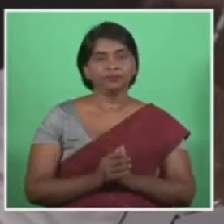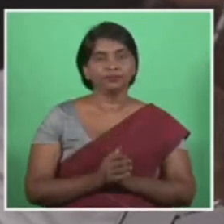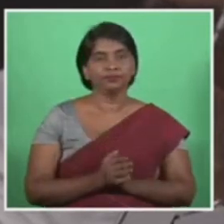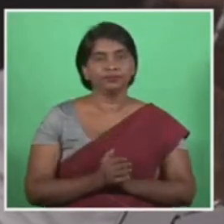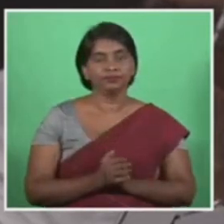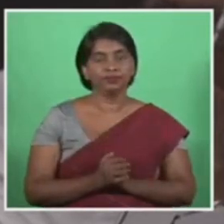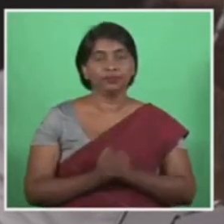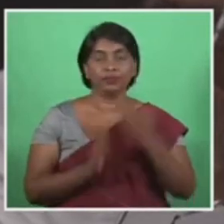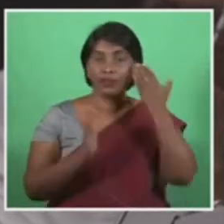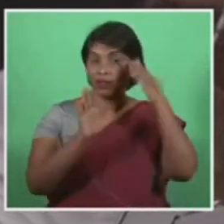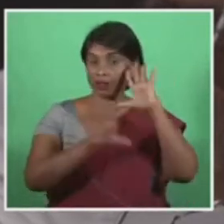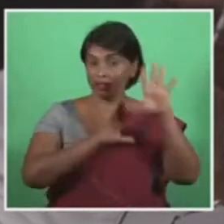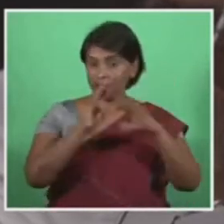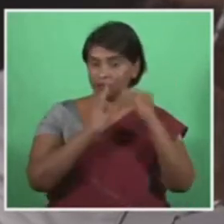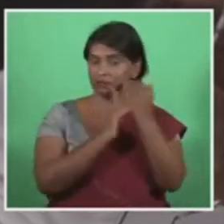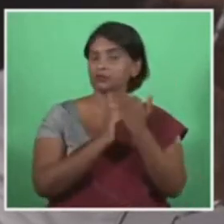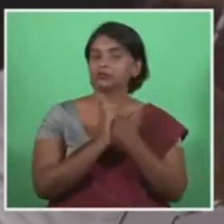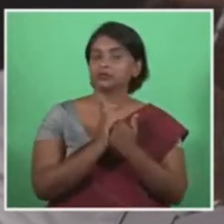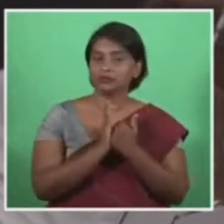विस्तरयान